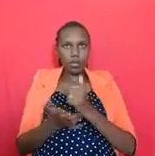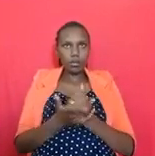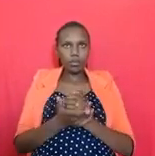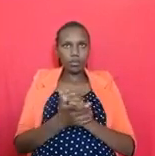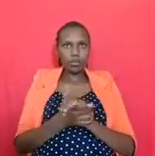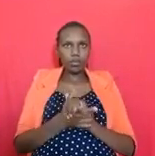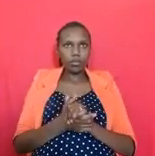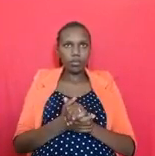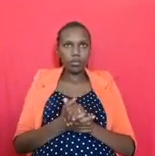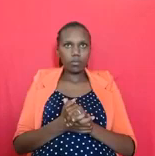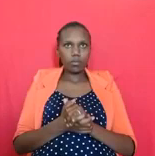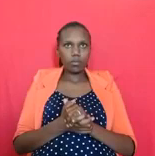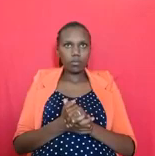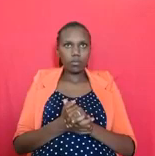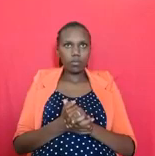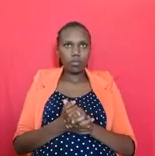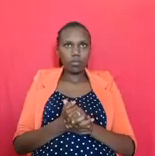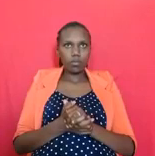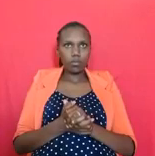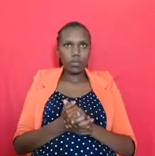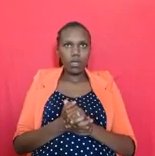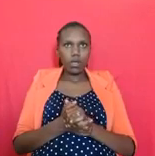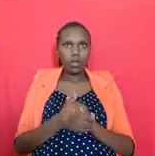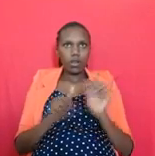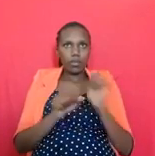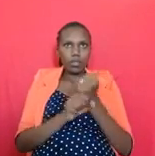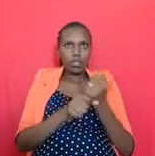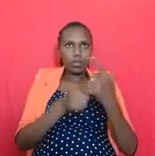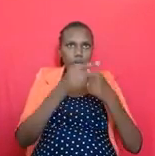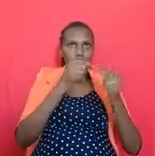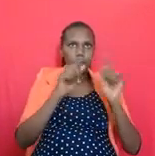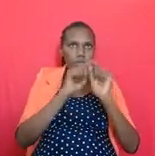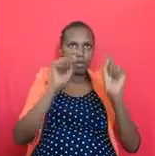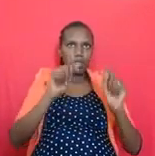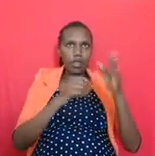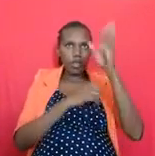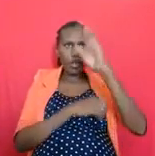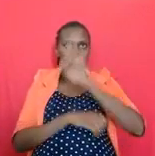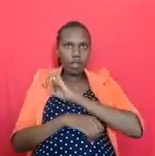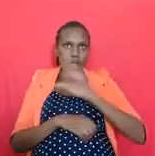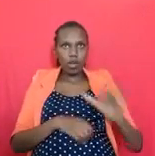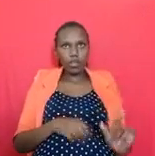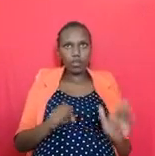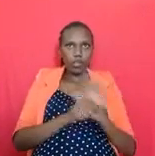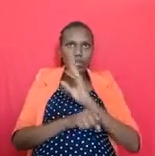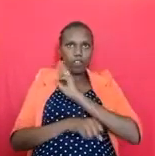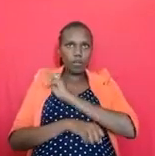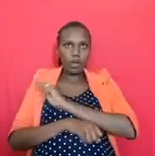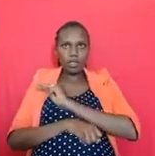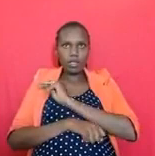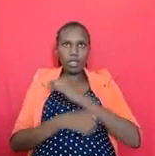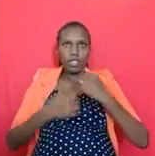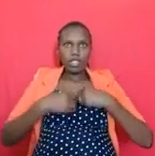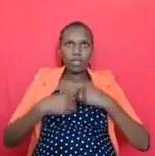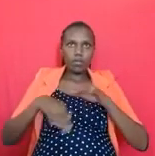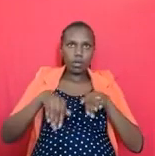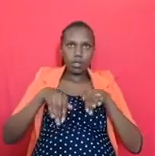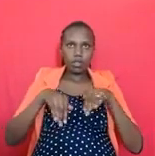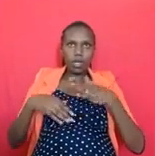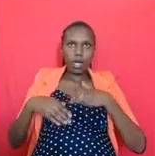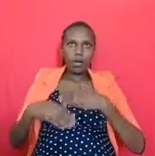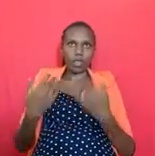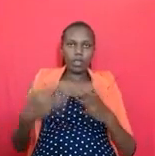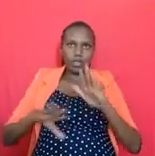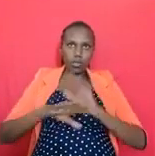Tohoi hoeri akwenyi hi atori hamwe Totigia tagoku heri ya medhaini ya kue Mwadha ni uiru oneitha Tokio kaga maudu maito